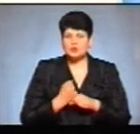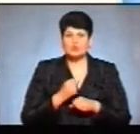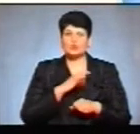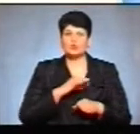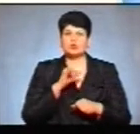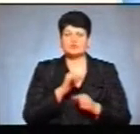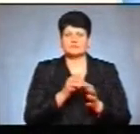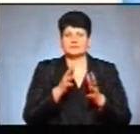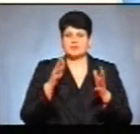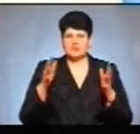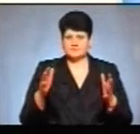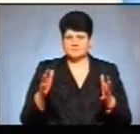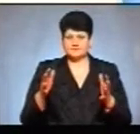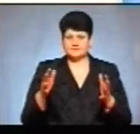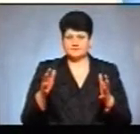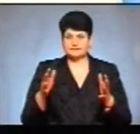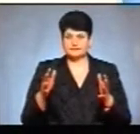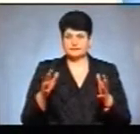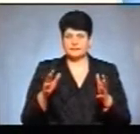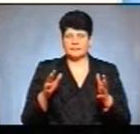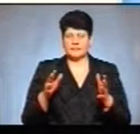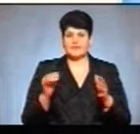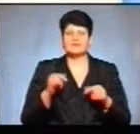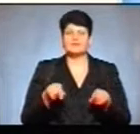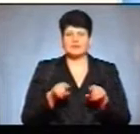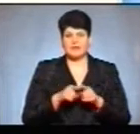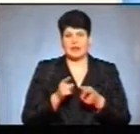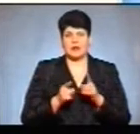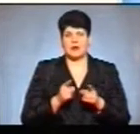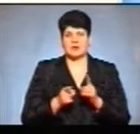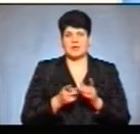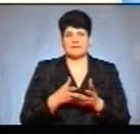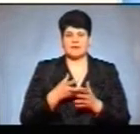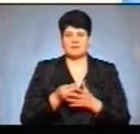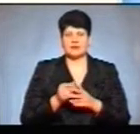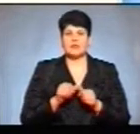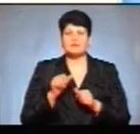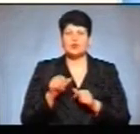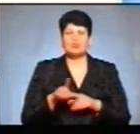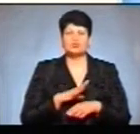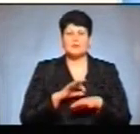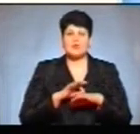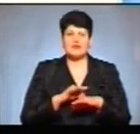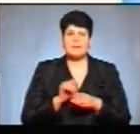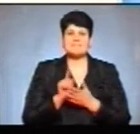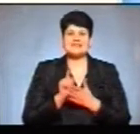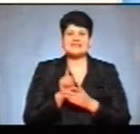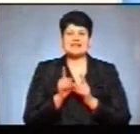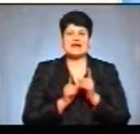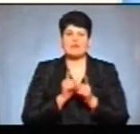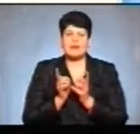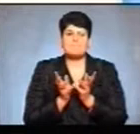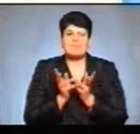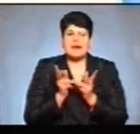як в номінальній цифрі, так і в реальних виплатах. Крім того, проведена була пенсійна реформа, яка